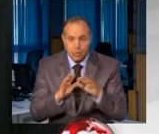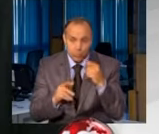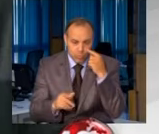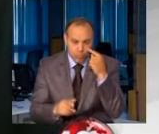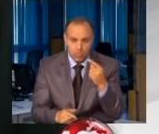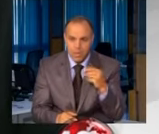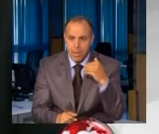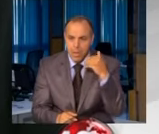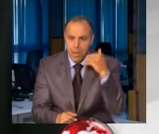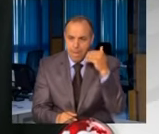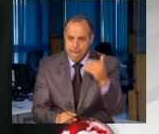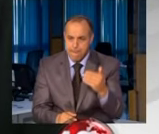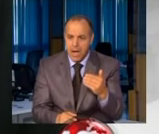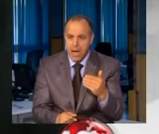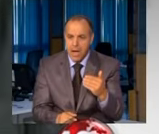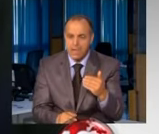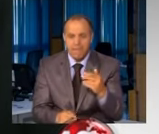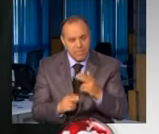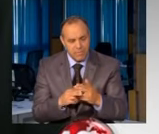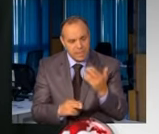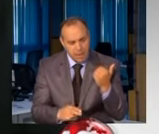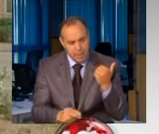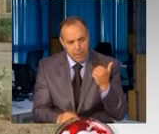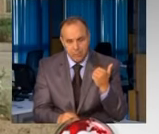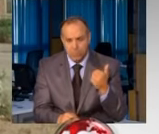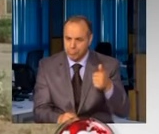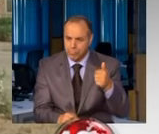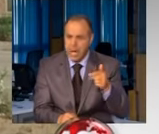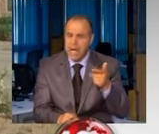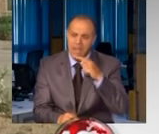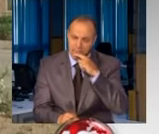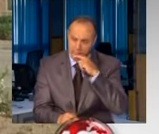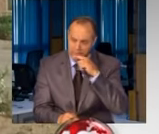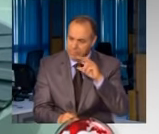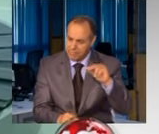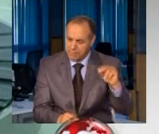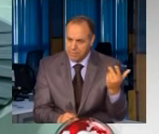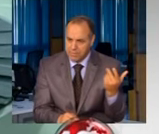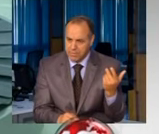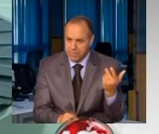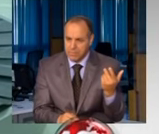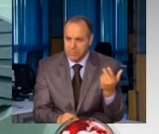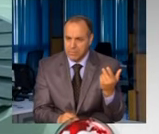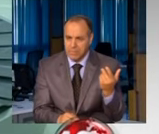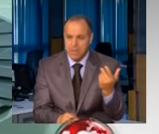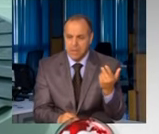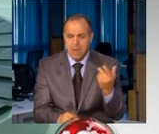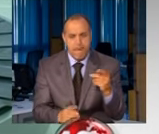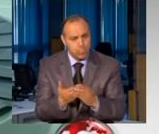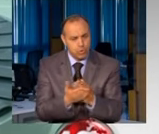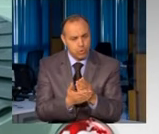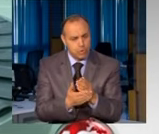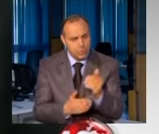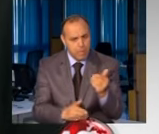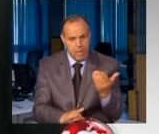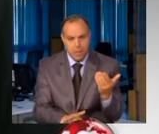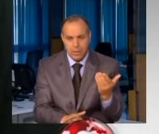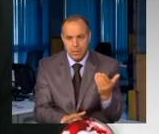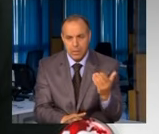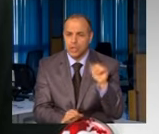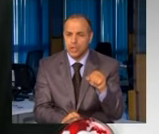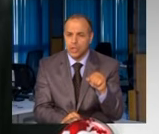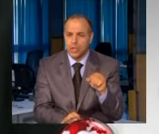هذه. وفما العملية هذه صارت في صفاقس ونجحت، علاش ما تكونش في جابس؟ لأنه معناتها مشروع من النوع هذايا اللي